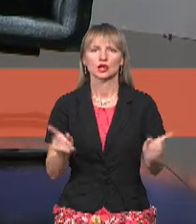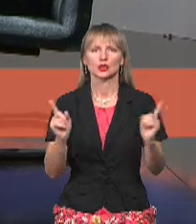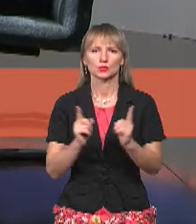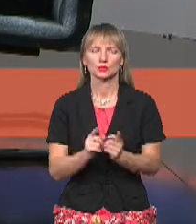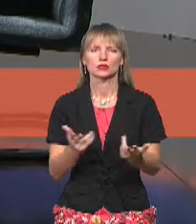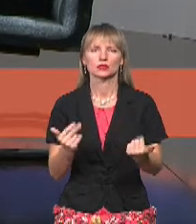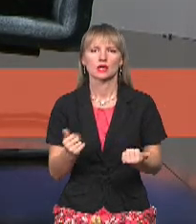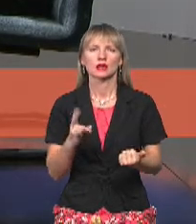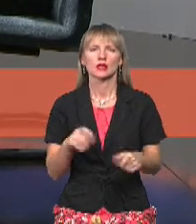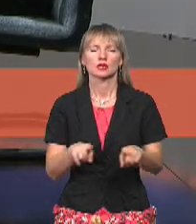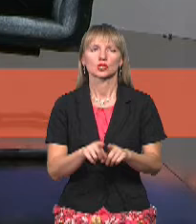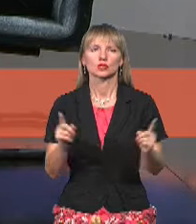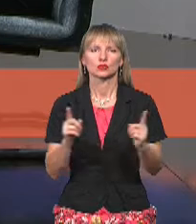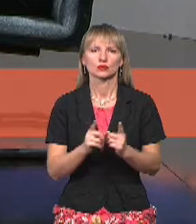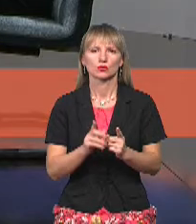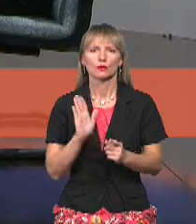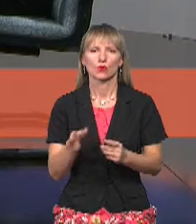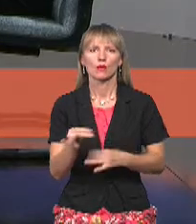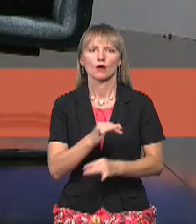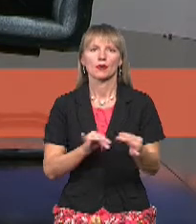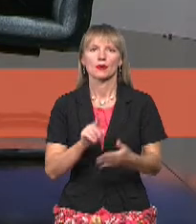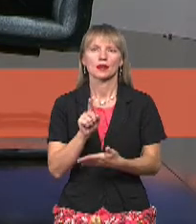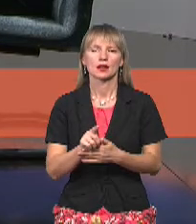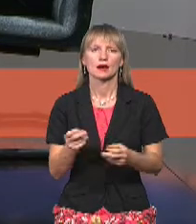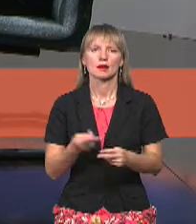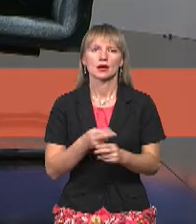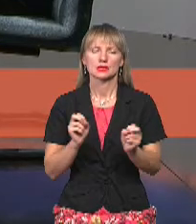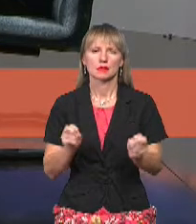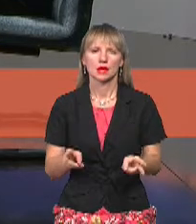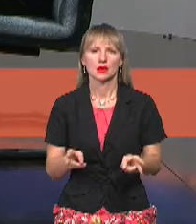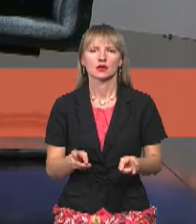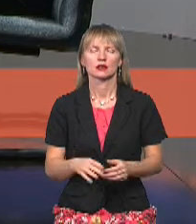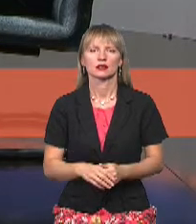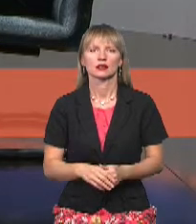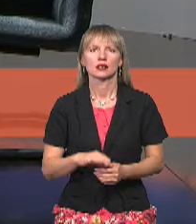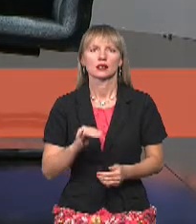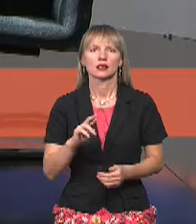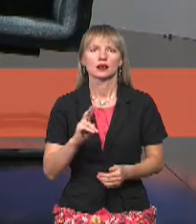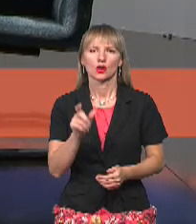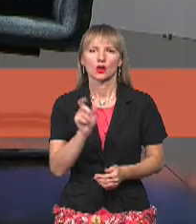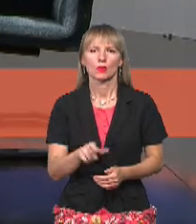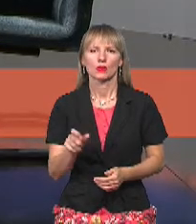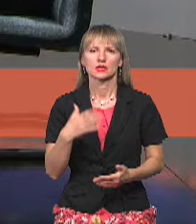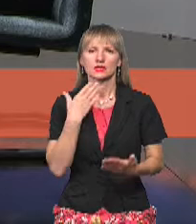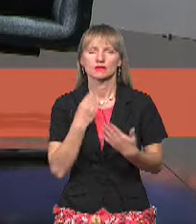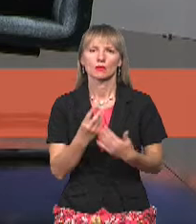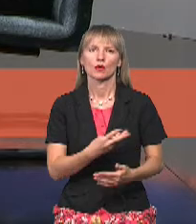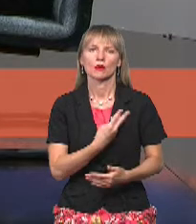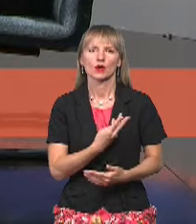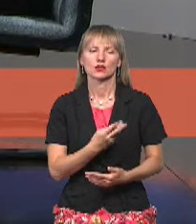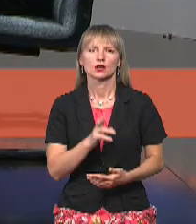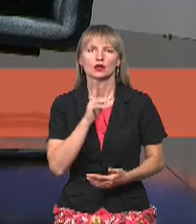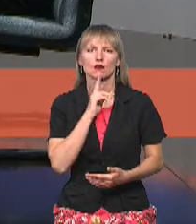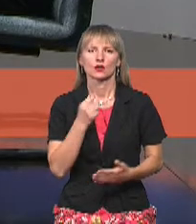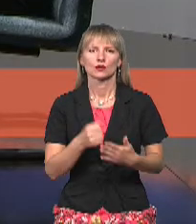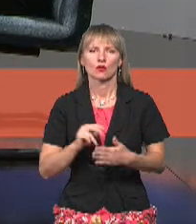Звичайно. На таких зустрічах обговорюються питання безпеки і як громадяни свої побажання,